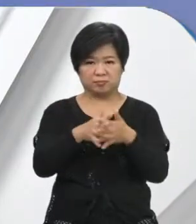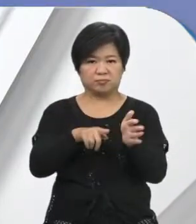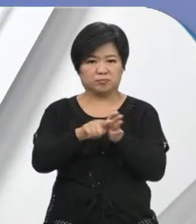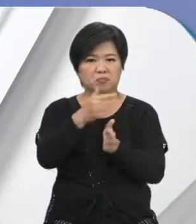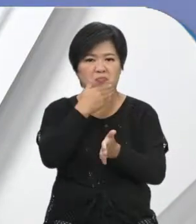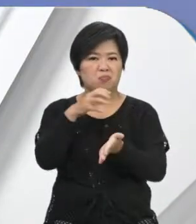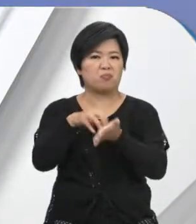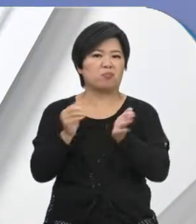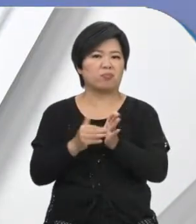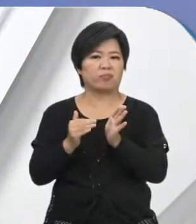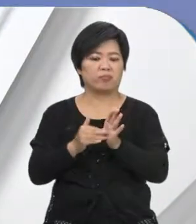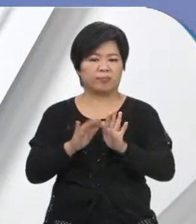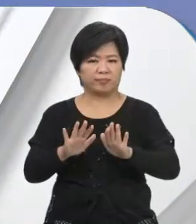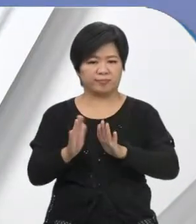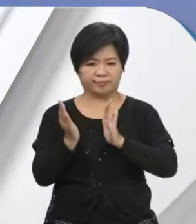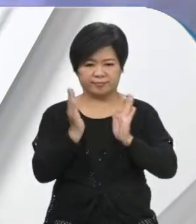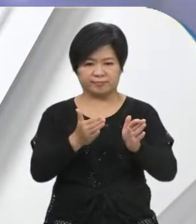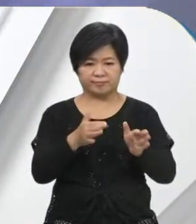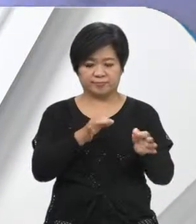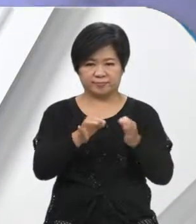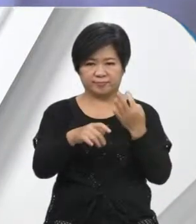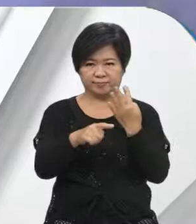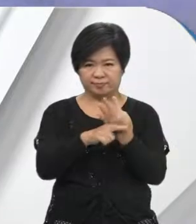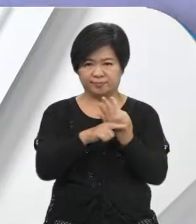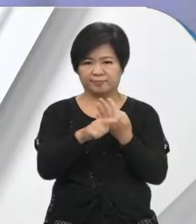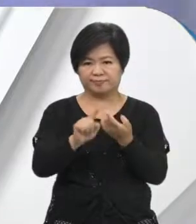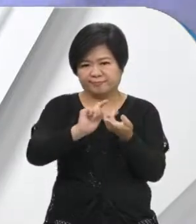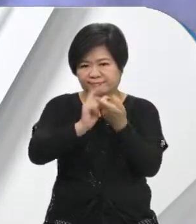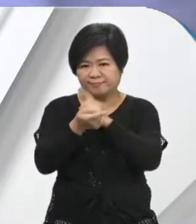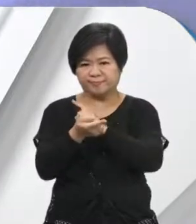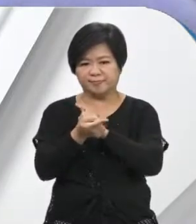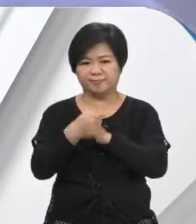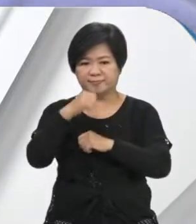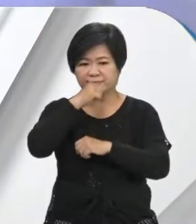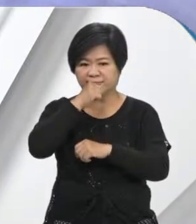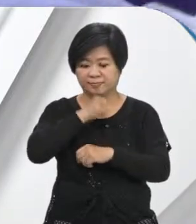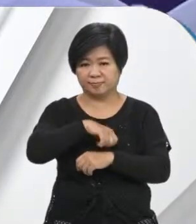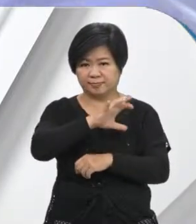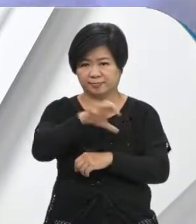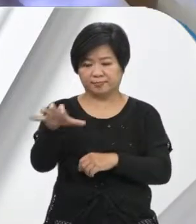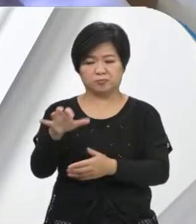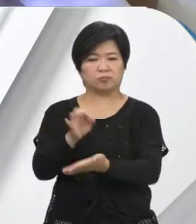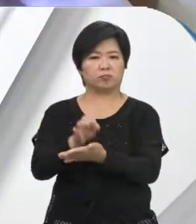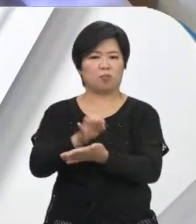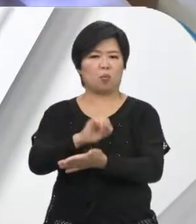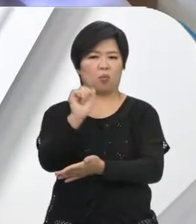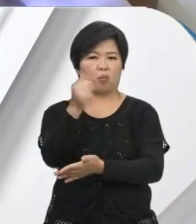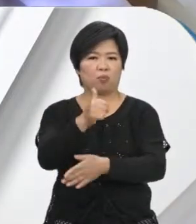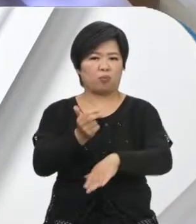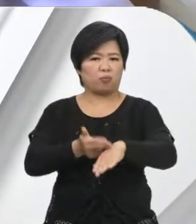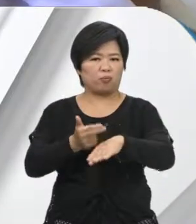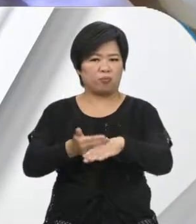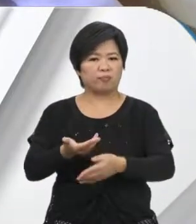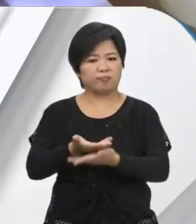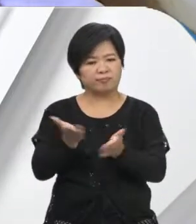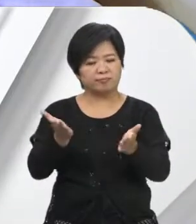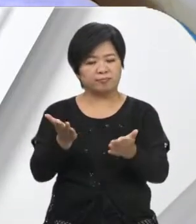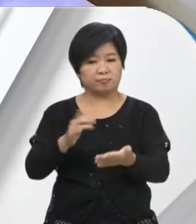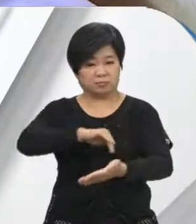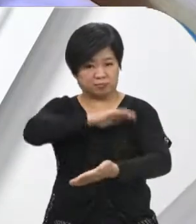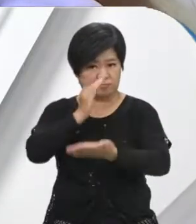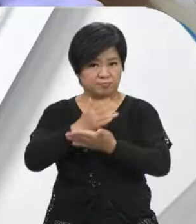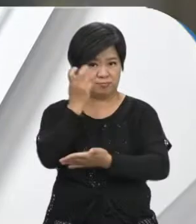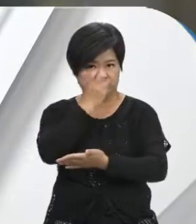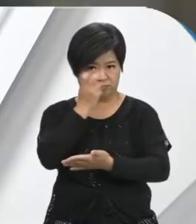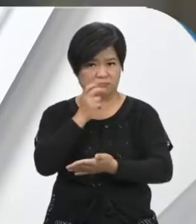利，今年韩国推广到商业化的使用，成功替台湾提供韩国小又快速又到适合大量试